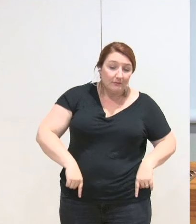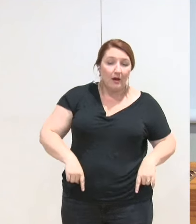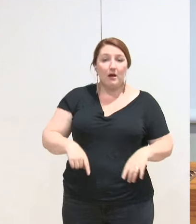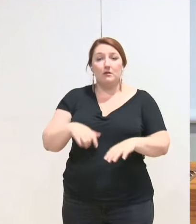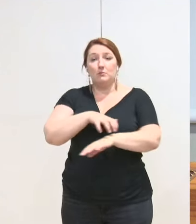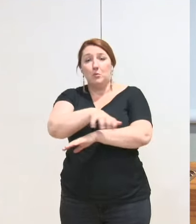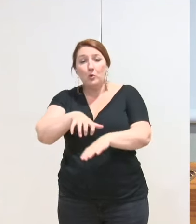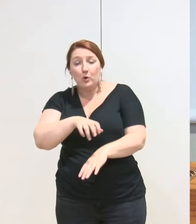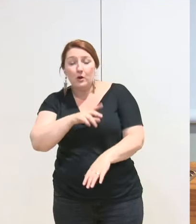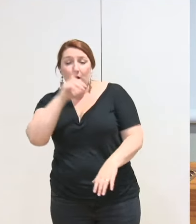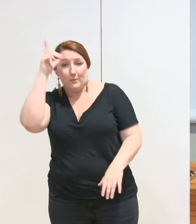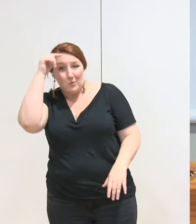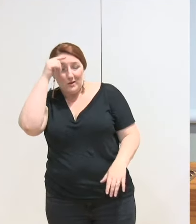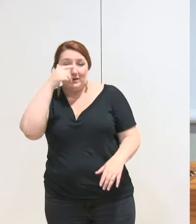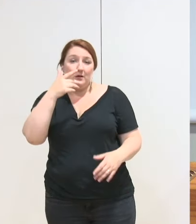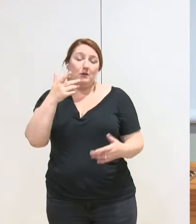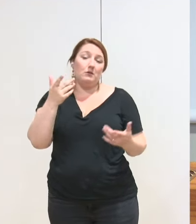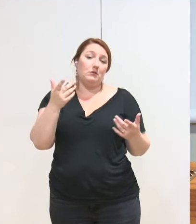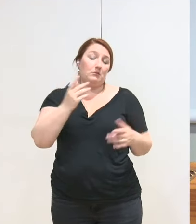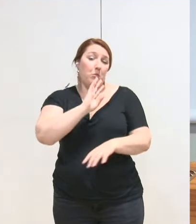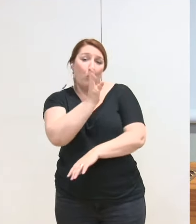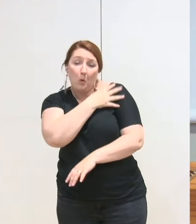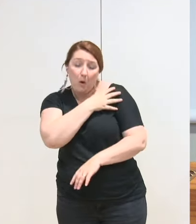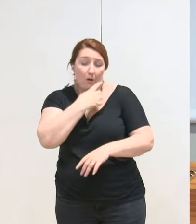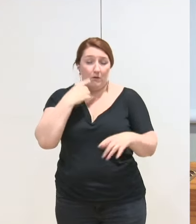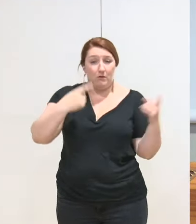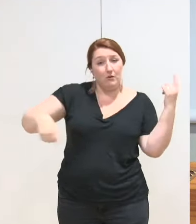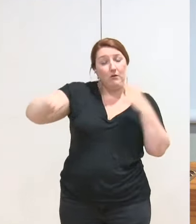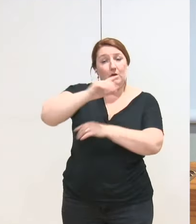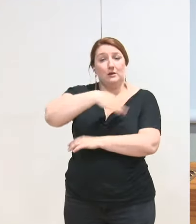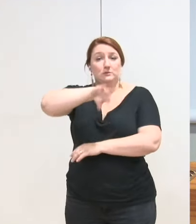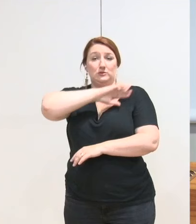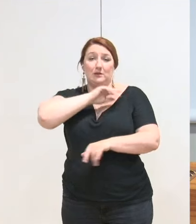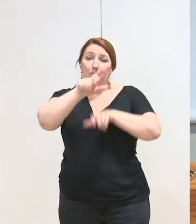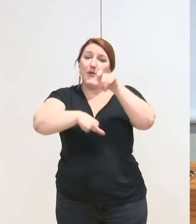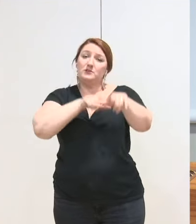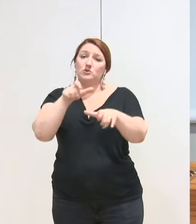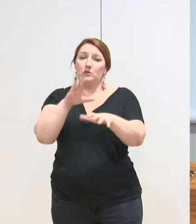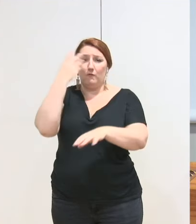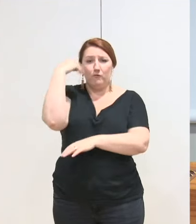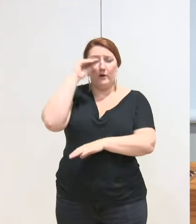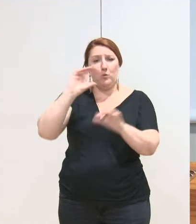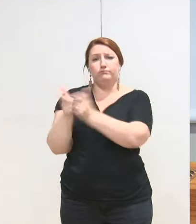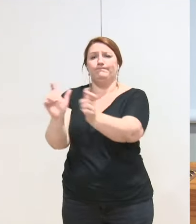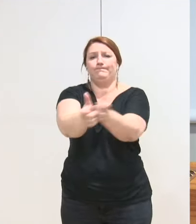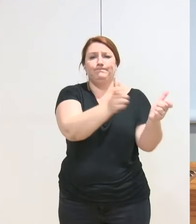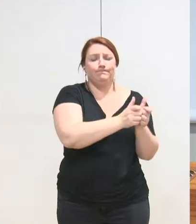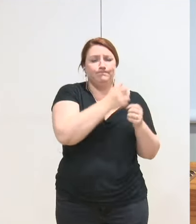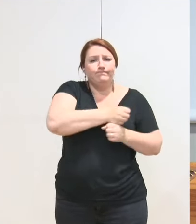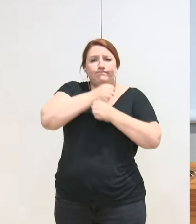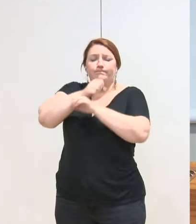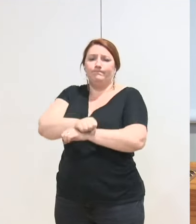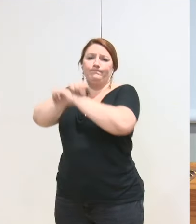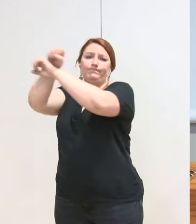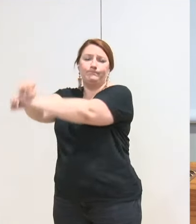préfet de démanttheler les réseaux d'interpeller les fauteuteur de trouble et d'assurer le maintien de l'ordre à nous la ville